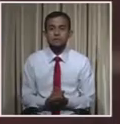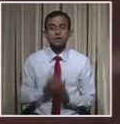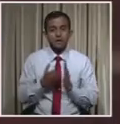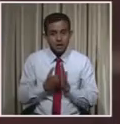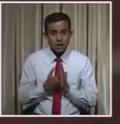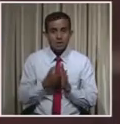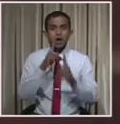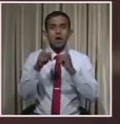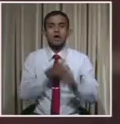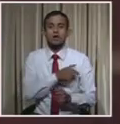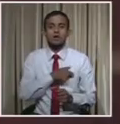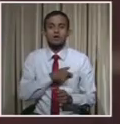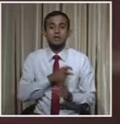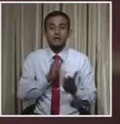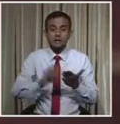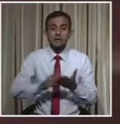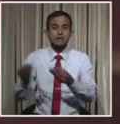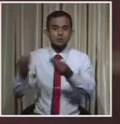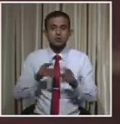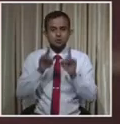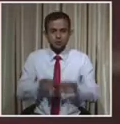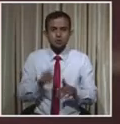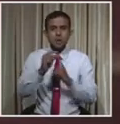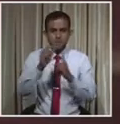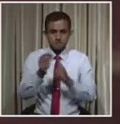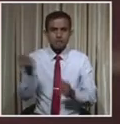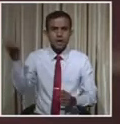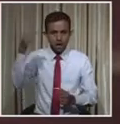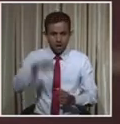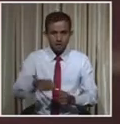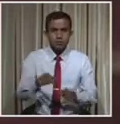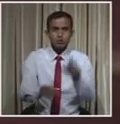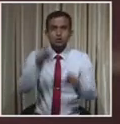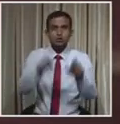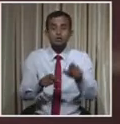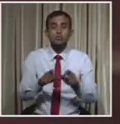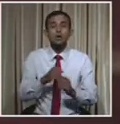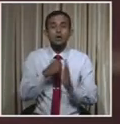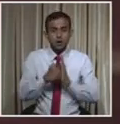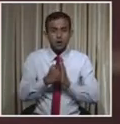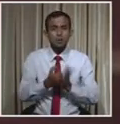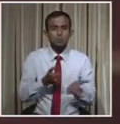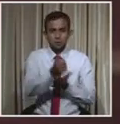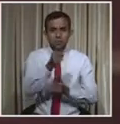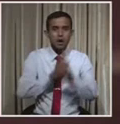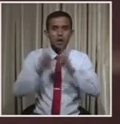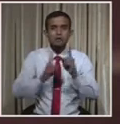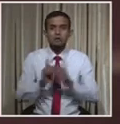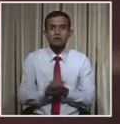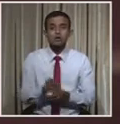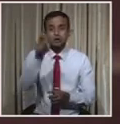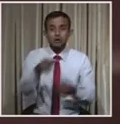ගරු කතානායක තුමනි ලියලා දීපු ඒව අනුවද මේ පාර්ලිමේන්තුවට ඇවිල්ලා මිනිස්සුන්ගේ ආත්ම ගෞරවය ඔක්කොම කෙලෙසලා කතා කරන්නේ